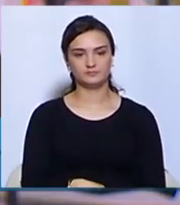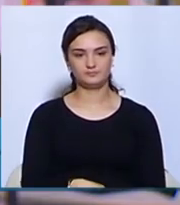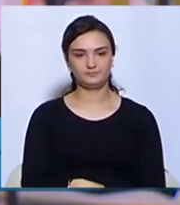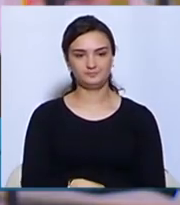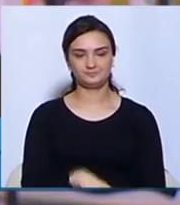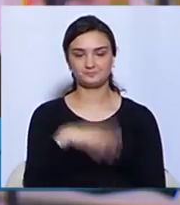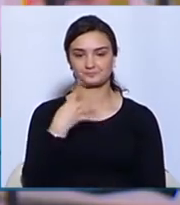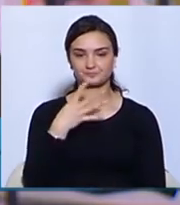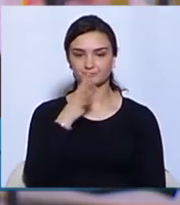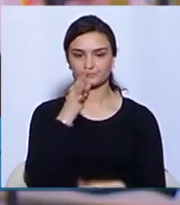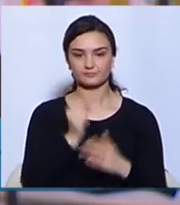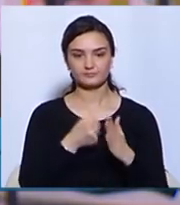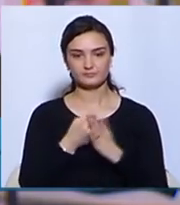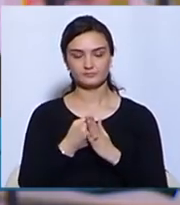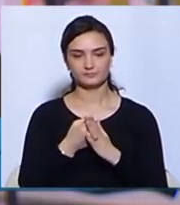40 წლამდე